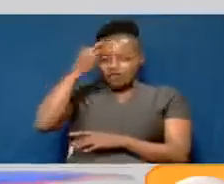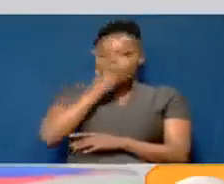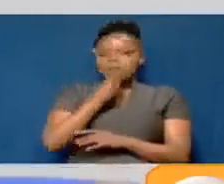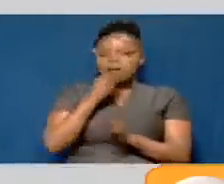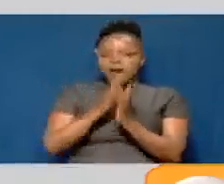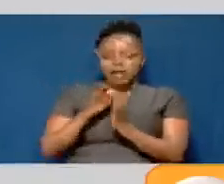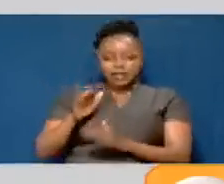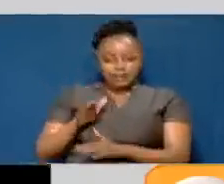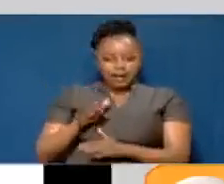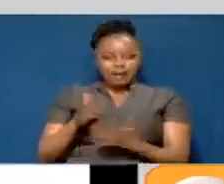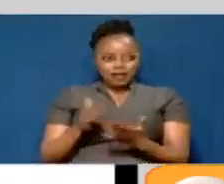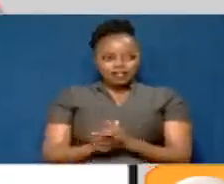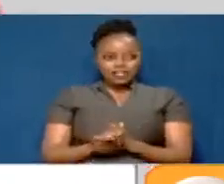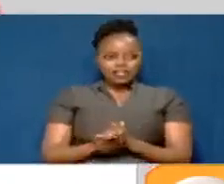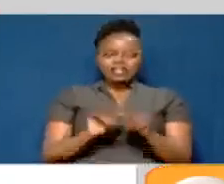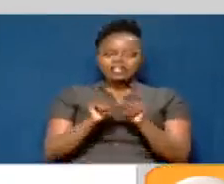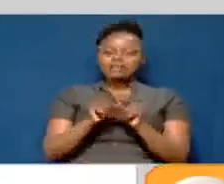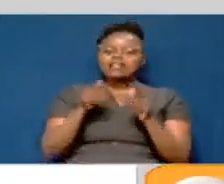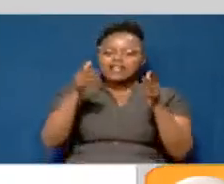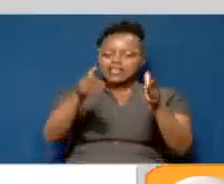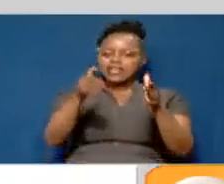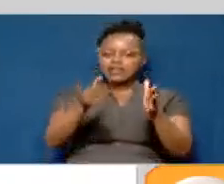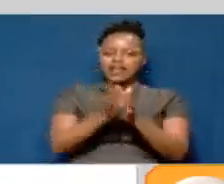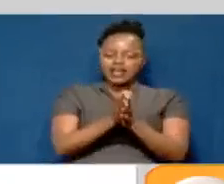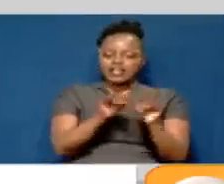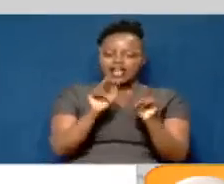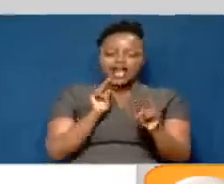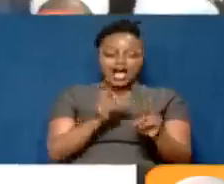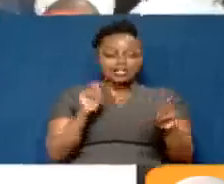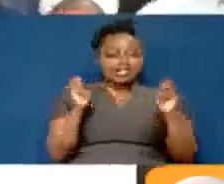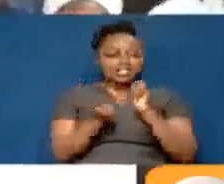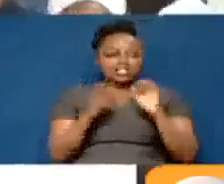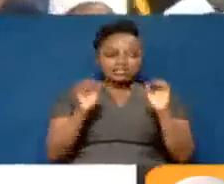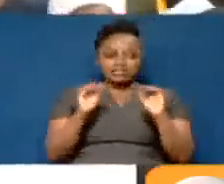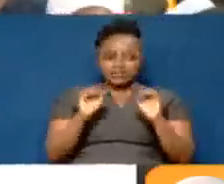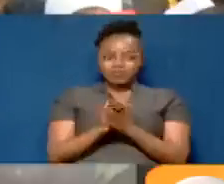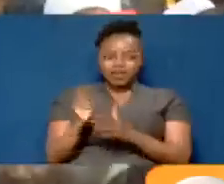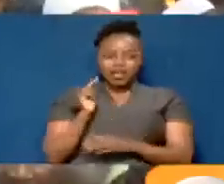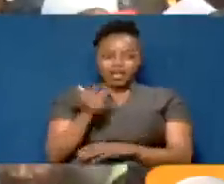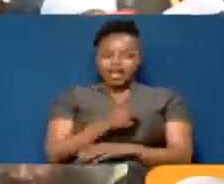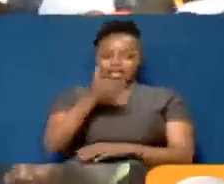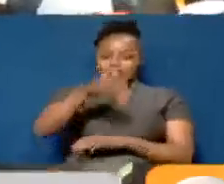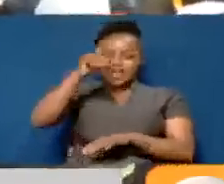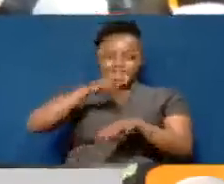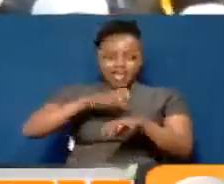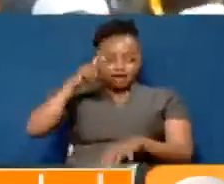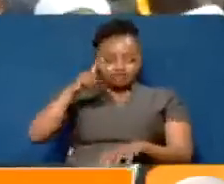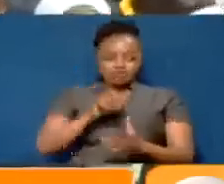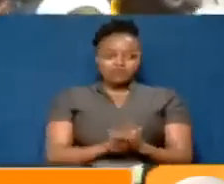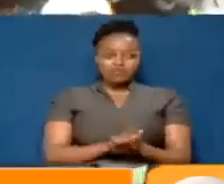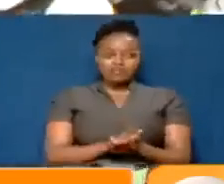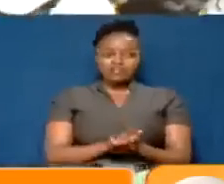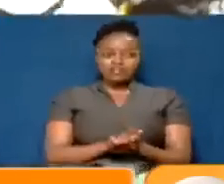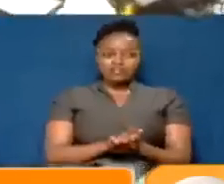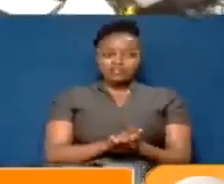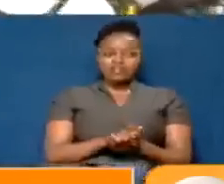mama. Hapo ndio tuko na tubaduki. Na sisi hapa Embu